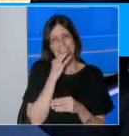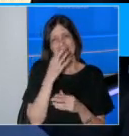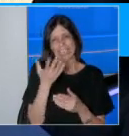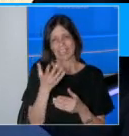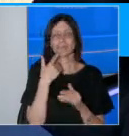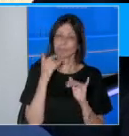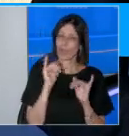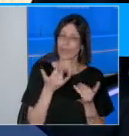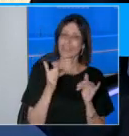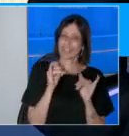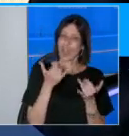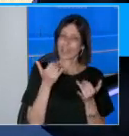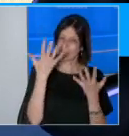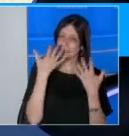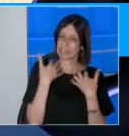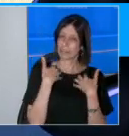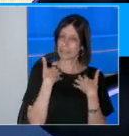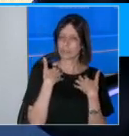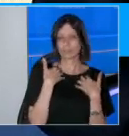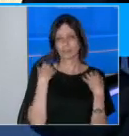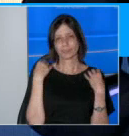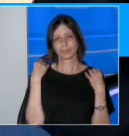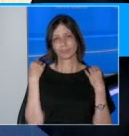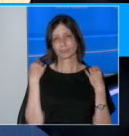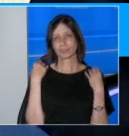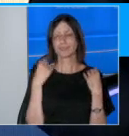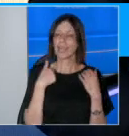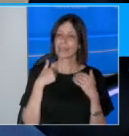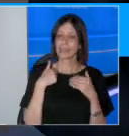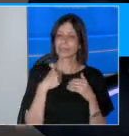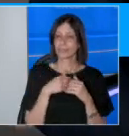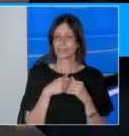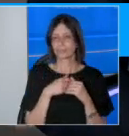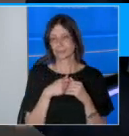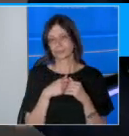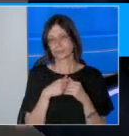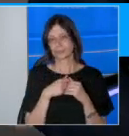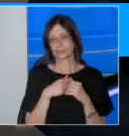נכון, נכון. אספר לנו למי שלא הקשיב שלי, לזה. אני גדלתי...